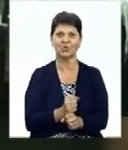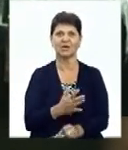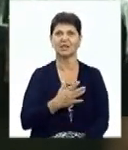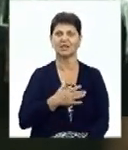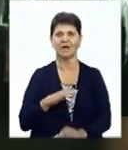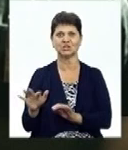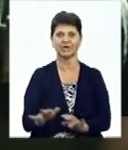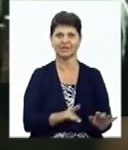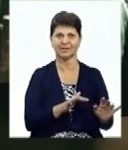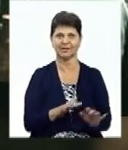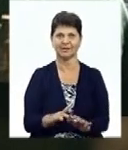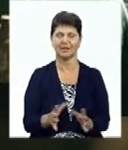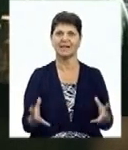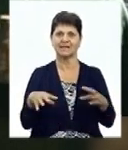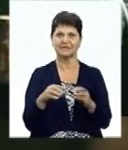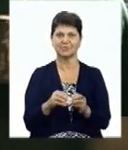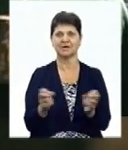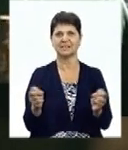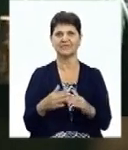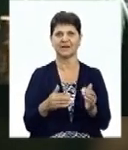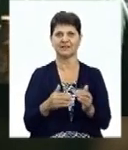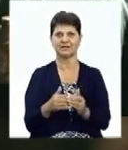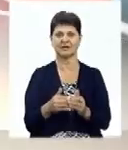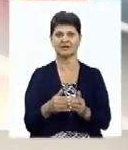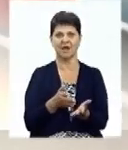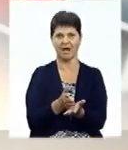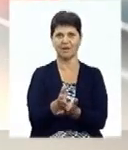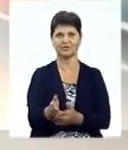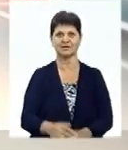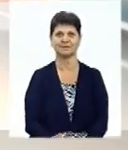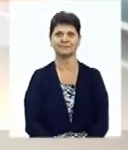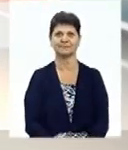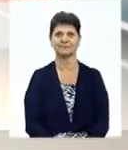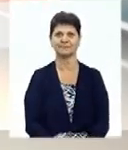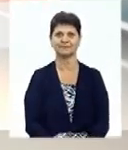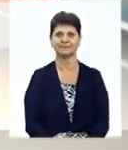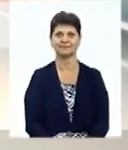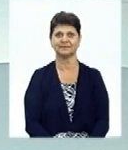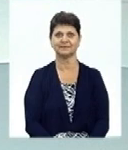наші дії спільно з фахівцями даної галузі.